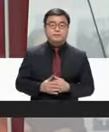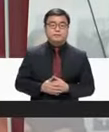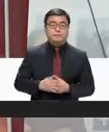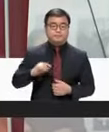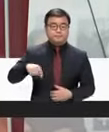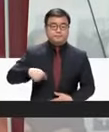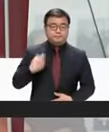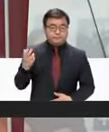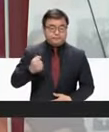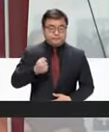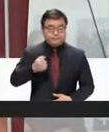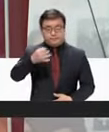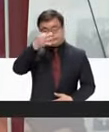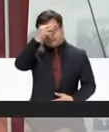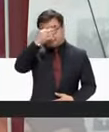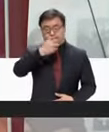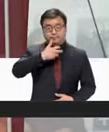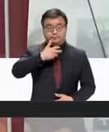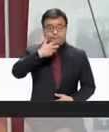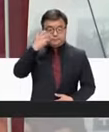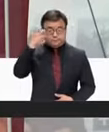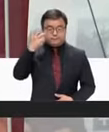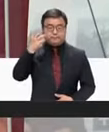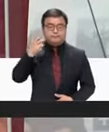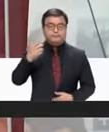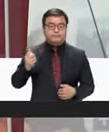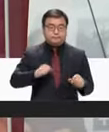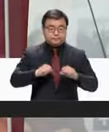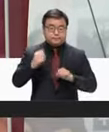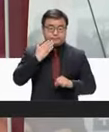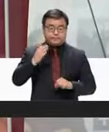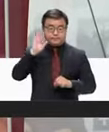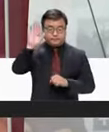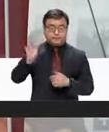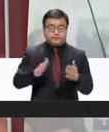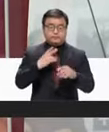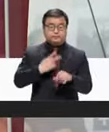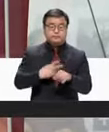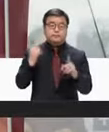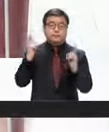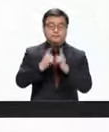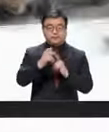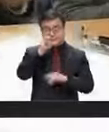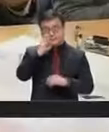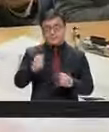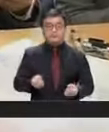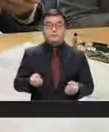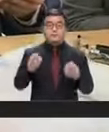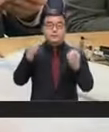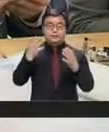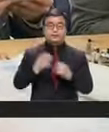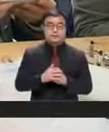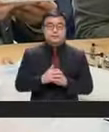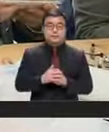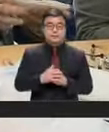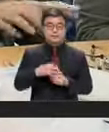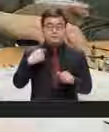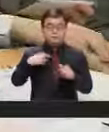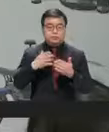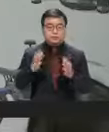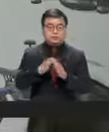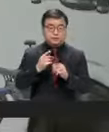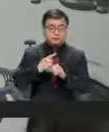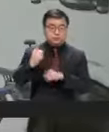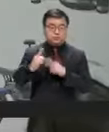길을 펼칠 수 있는 그런 진로 멘토들을 만나게 되는 아주 좋은 행사가 되는 것 같습니다. 교육부는 내년 중학교